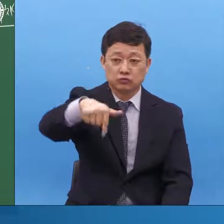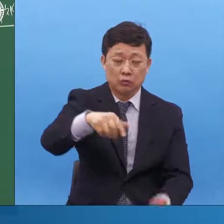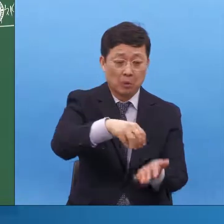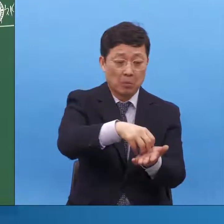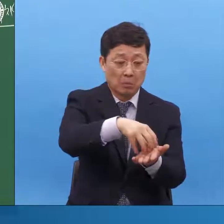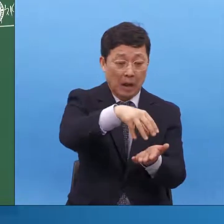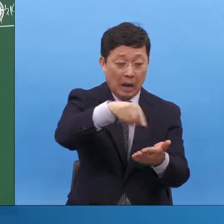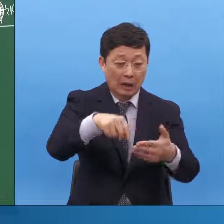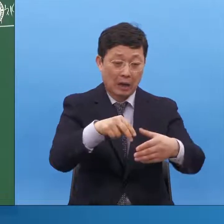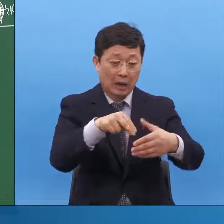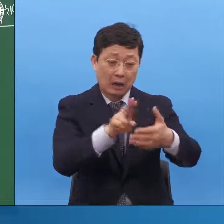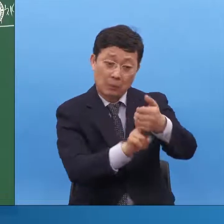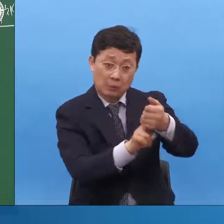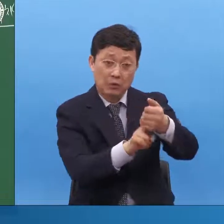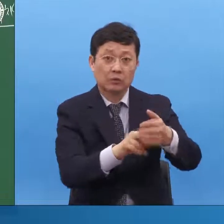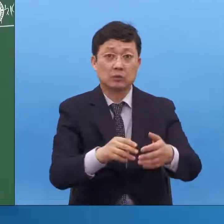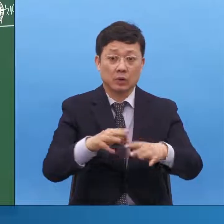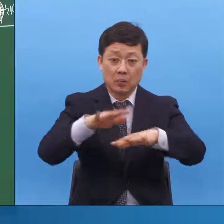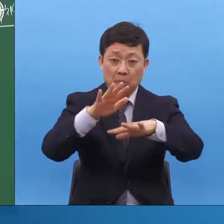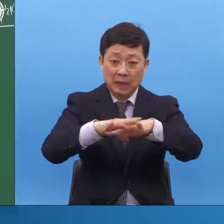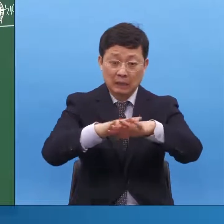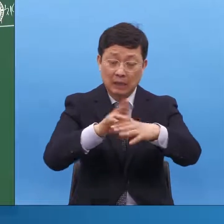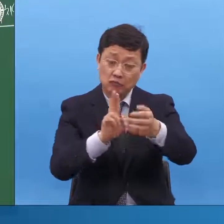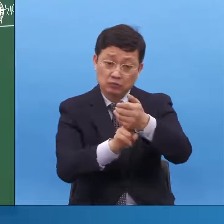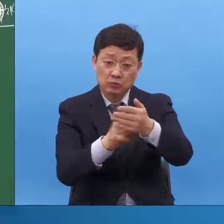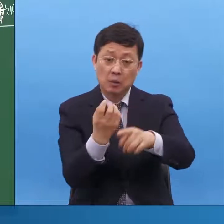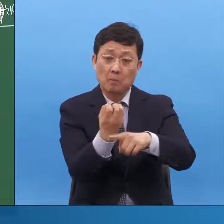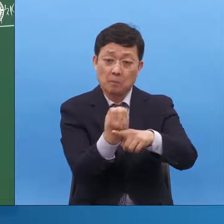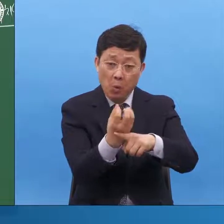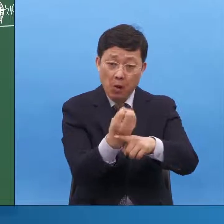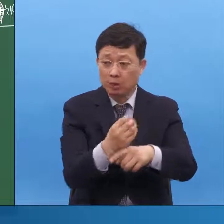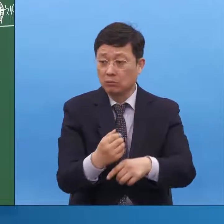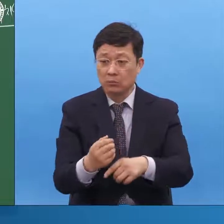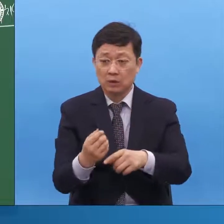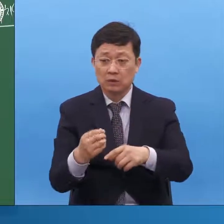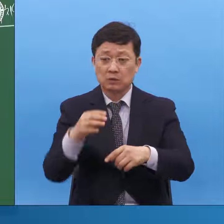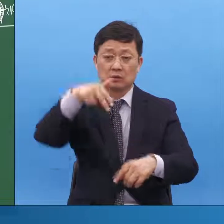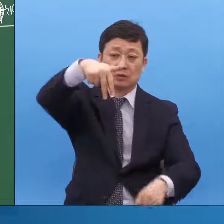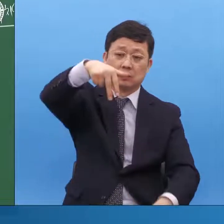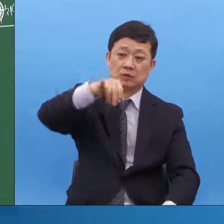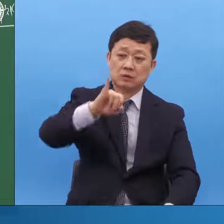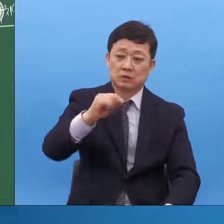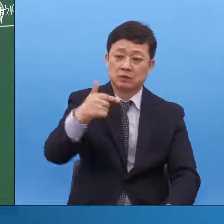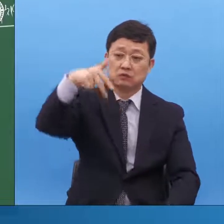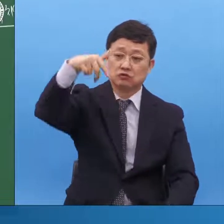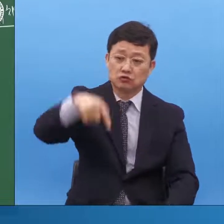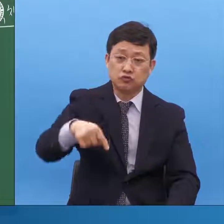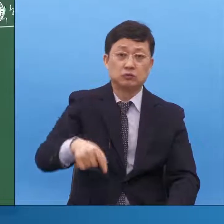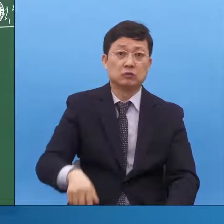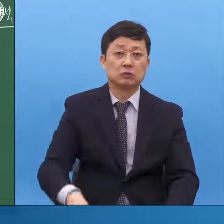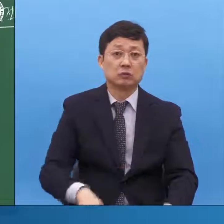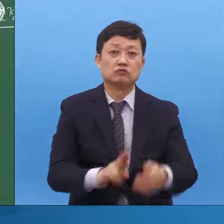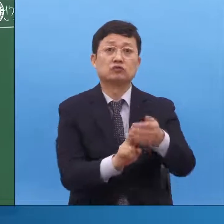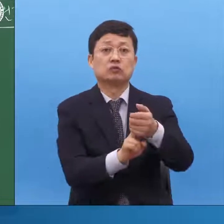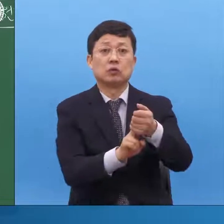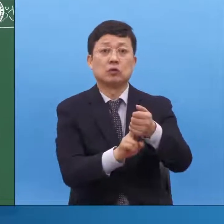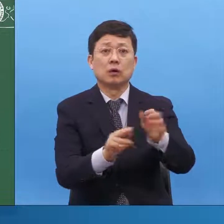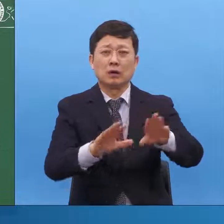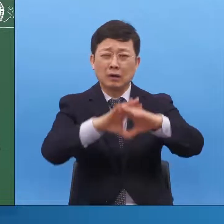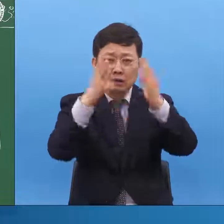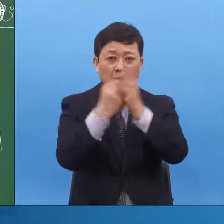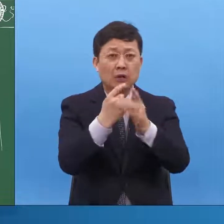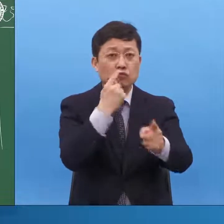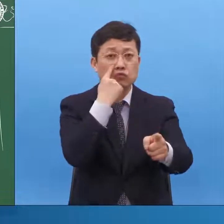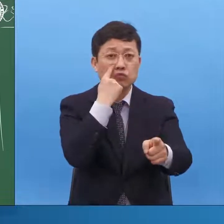treasure hidden in the field. 보따리 들고 있는데 누가 하면 그 안에는 진주, And a 값진 small 진주. baggage, no one knows what's inside of it, but he's got the pearl of great price. 이런 얘기들입니다.